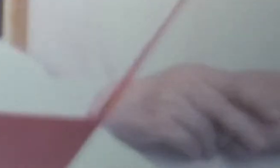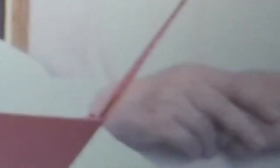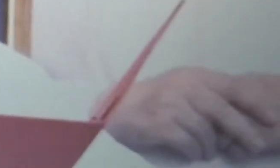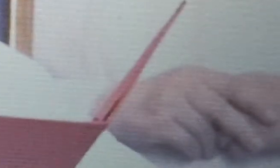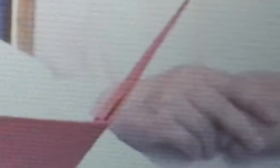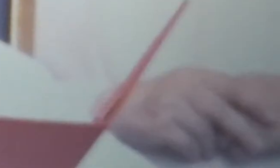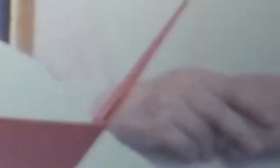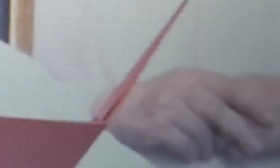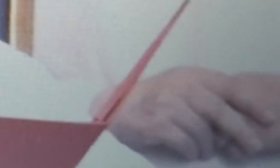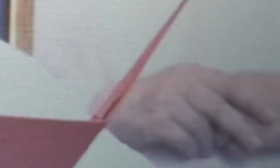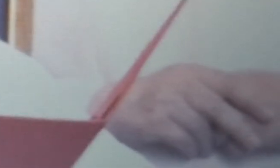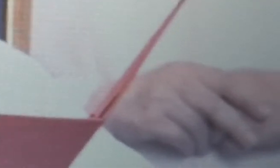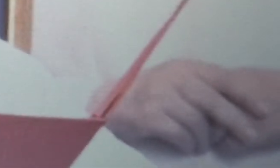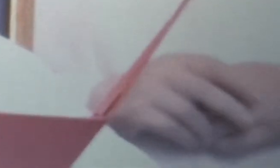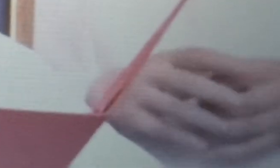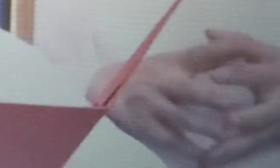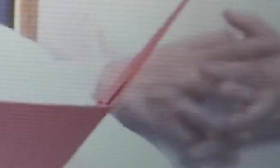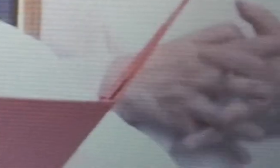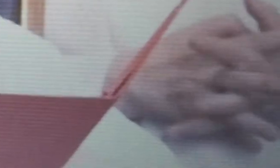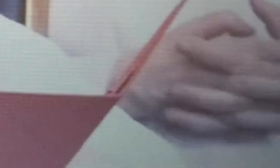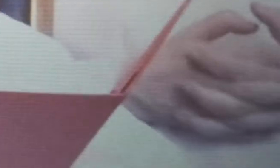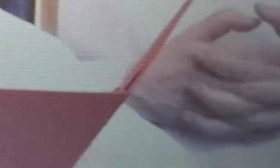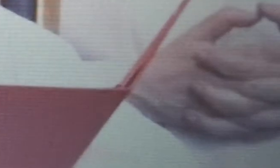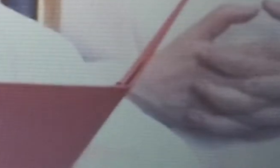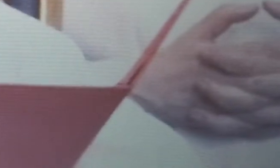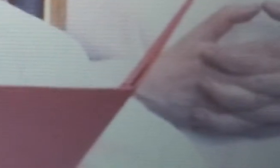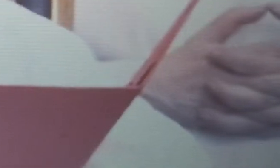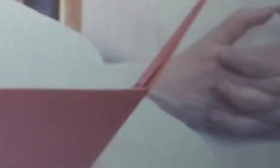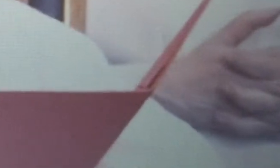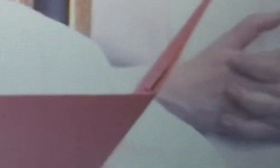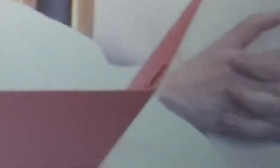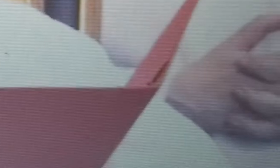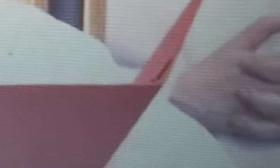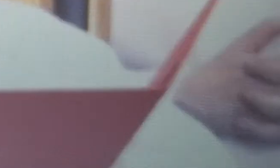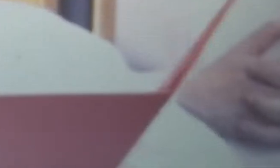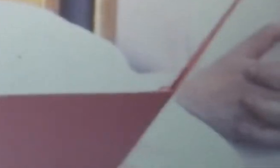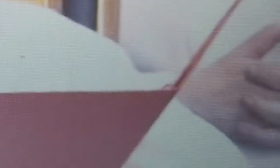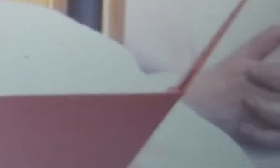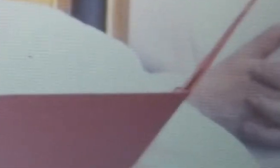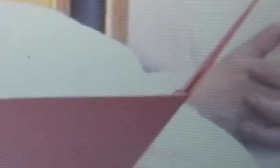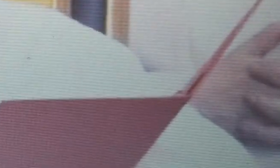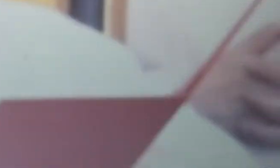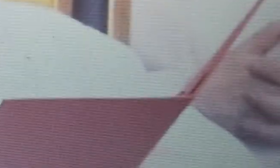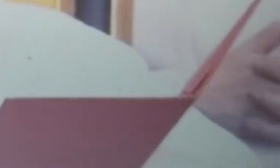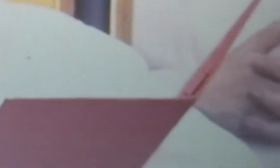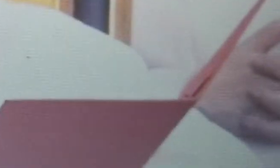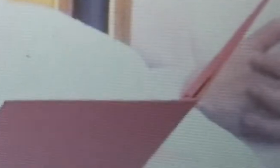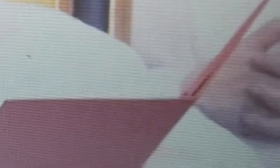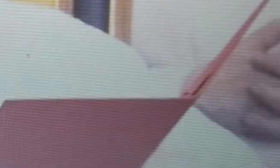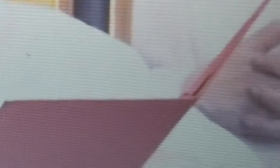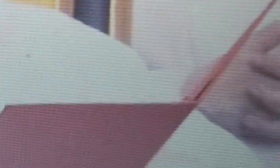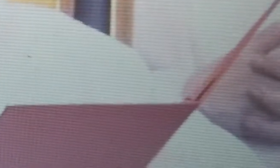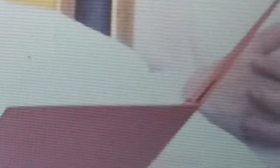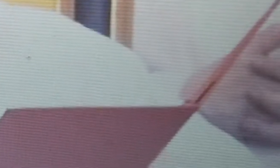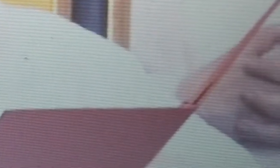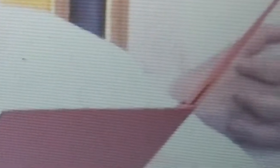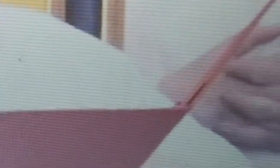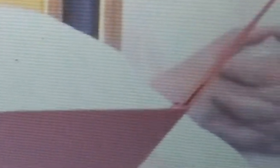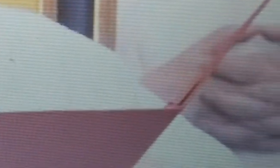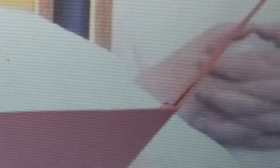Se cardenal Smith, archiepiscopi metrolite varsaviensis, nec non plurimorum oliorum fratrum